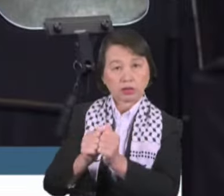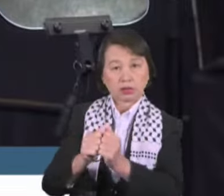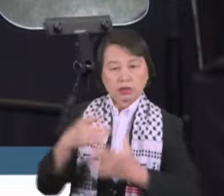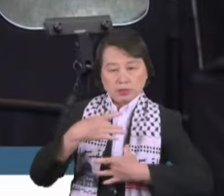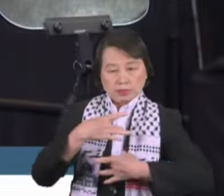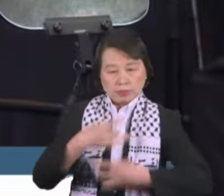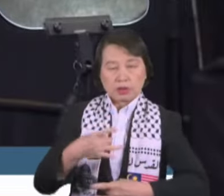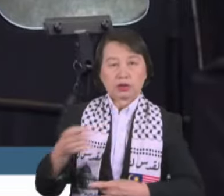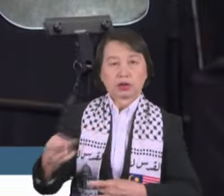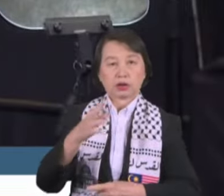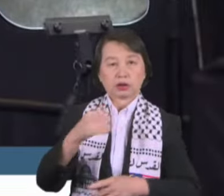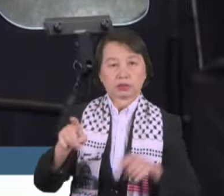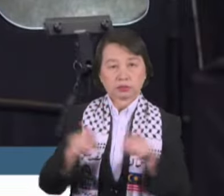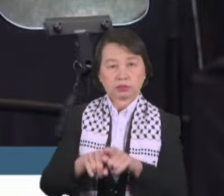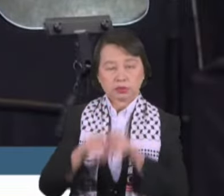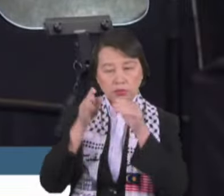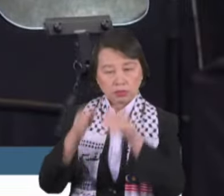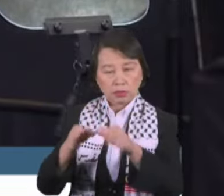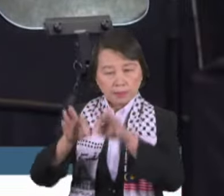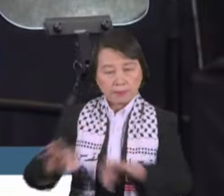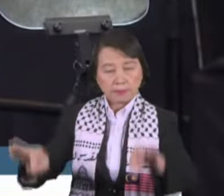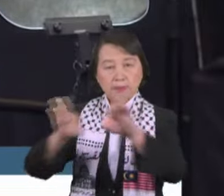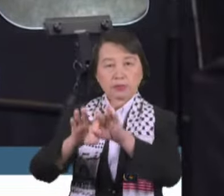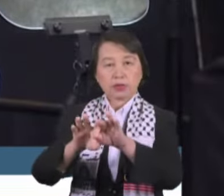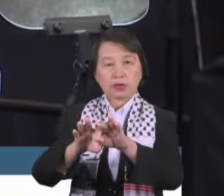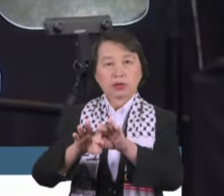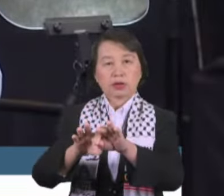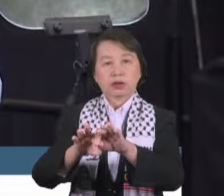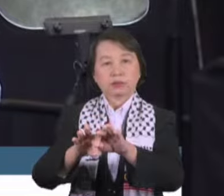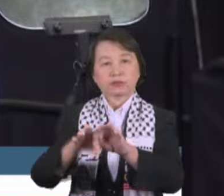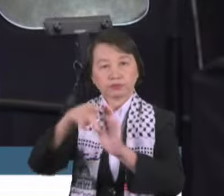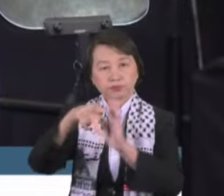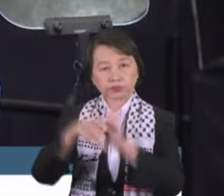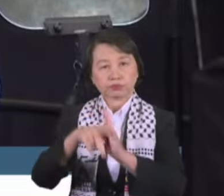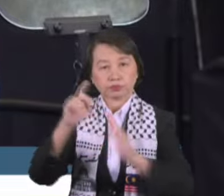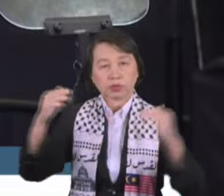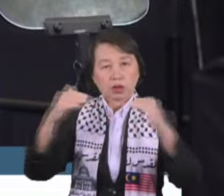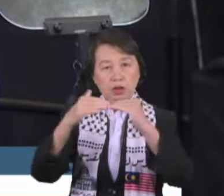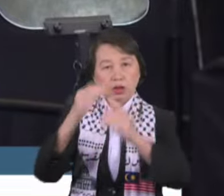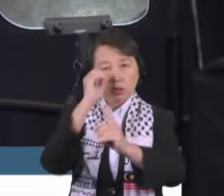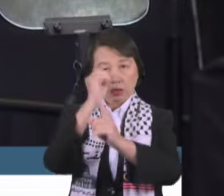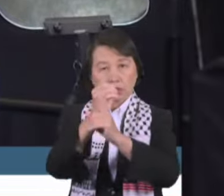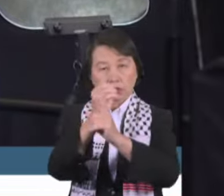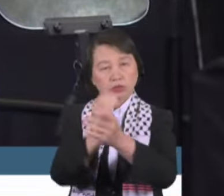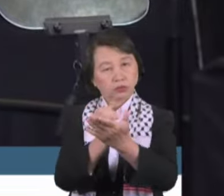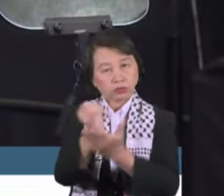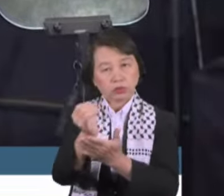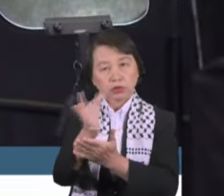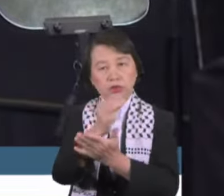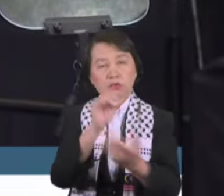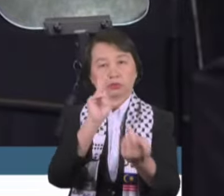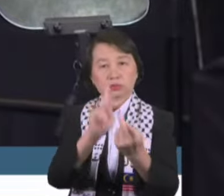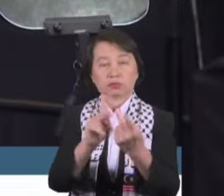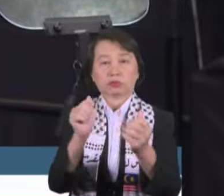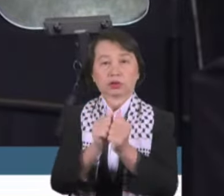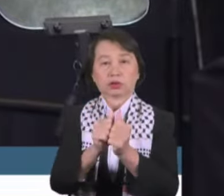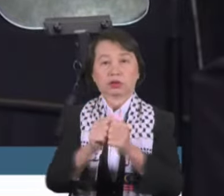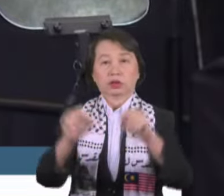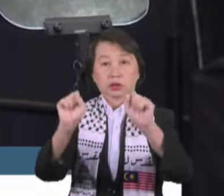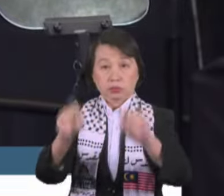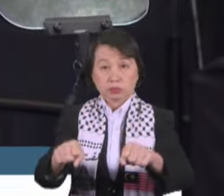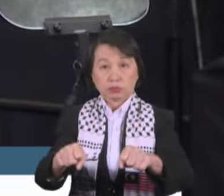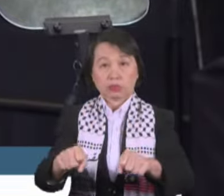nilai serta menitik beratkan prinsip iaitu adil, objektif, telus, relevan dan